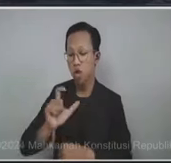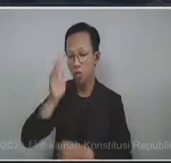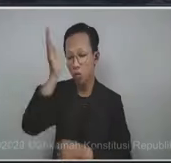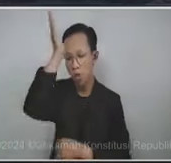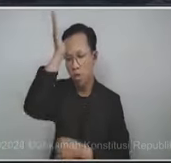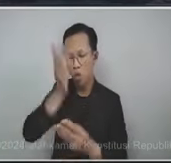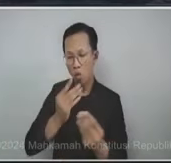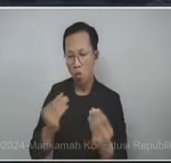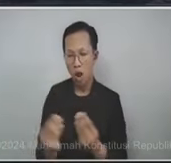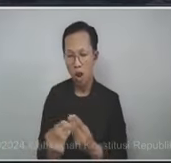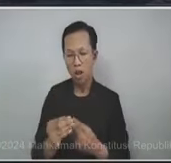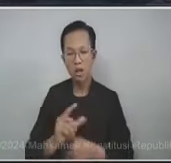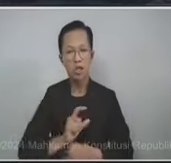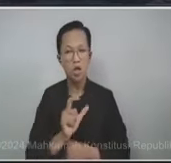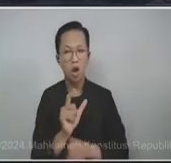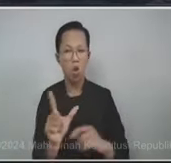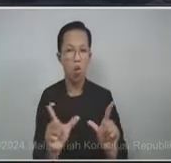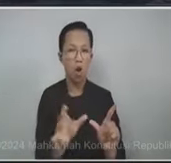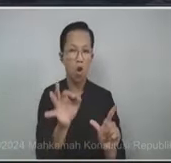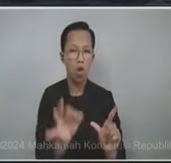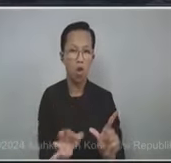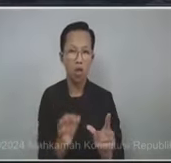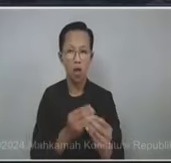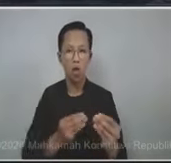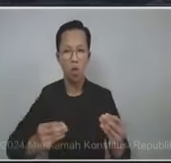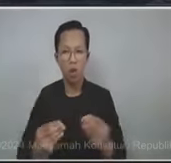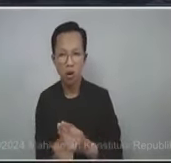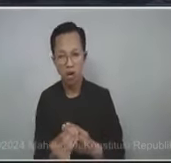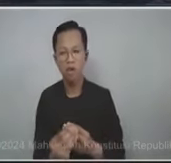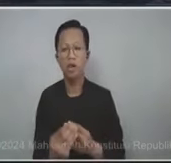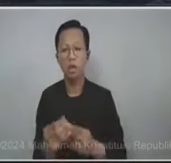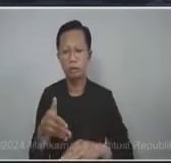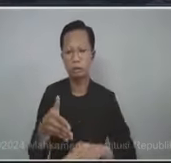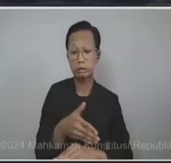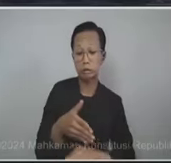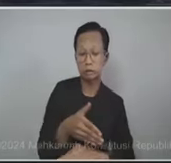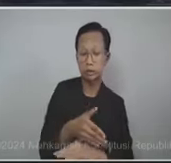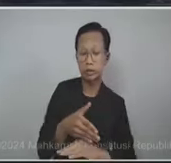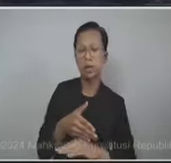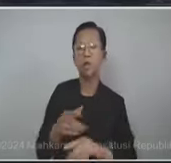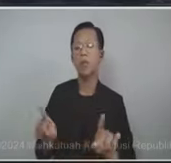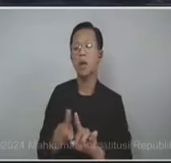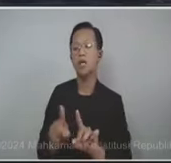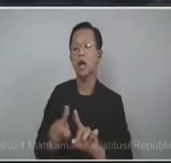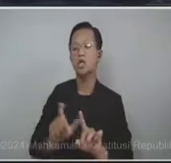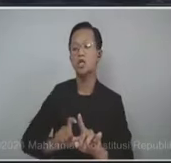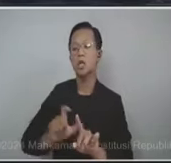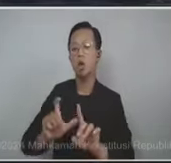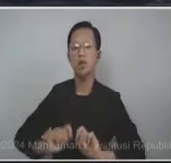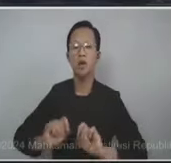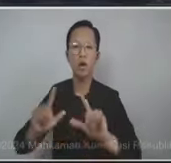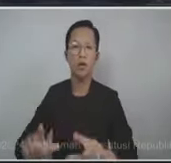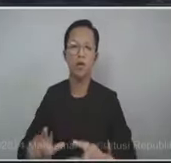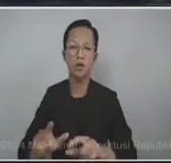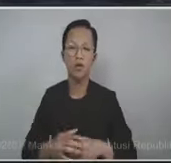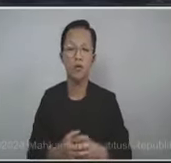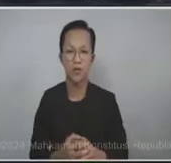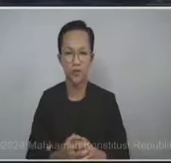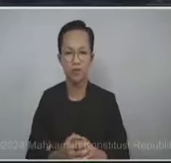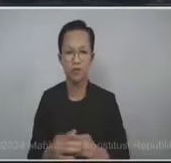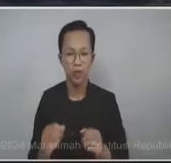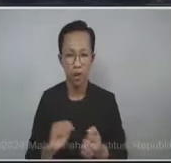kota dan wakil walikota terhitung sejak pendaftaran Pasangan calon perkara nomor 89